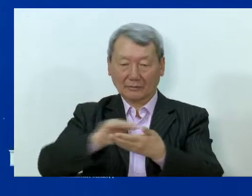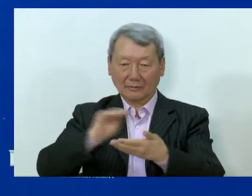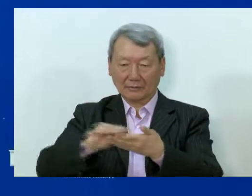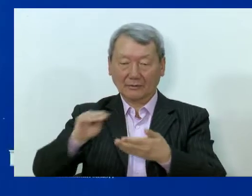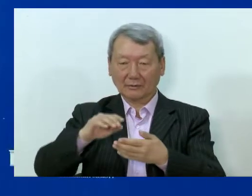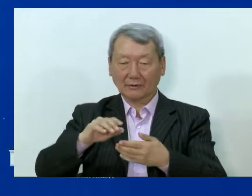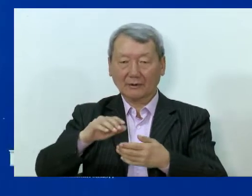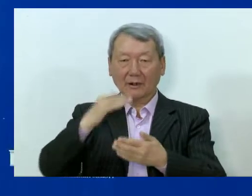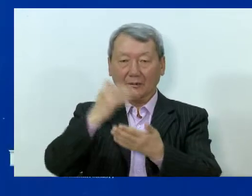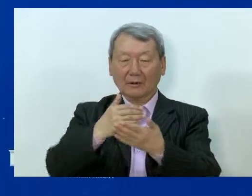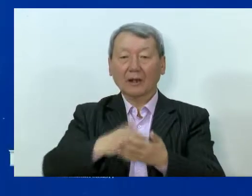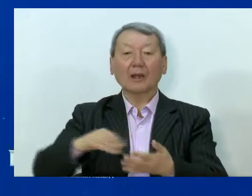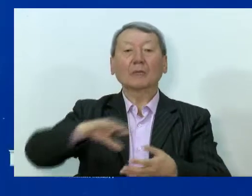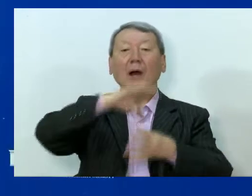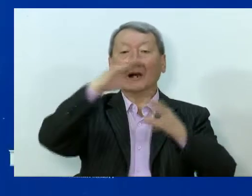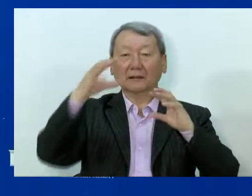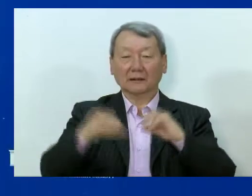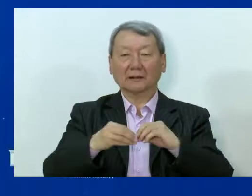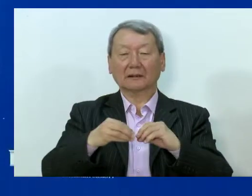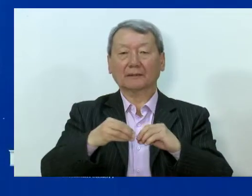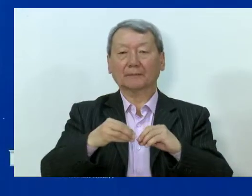harman andor бардана